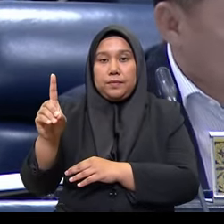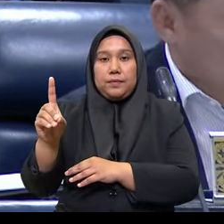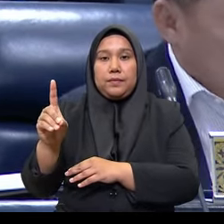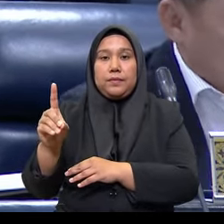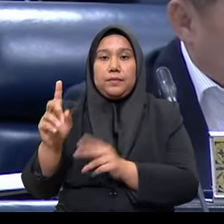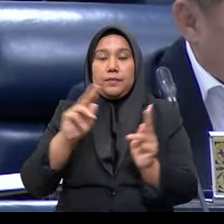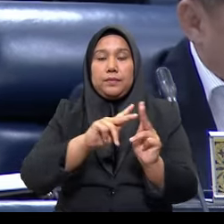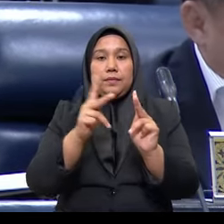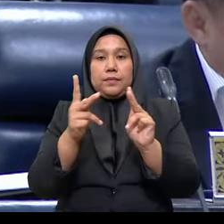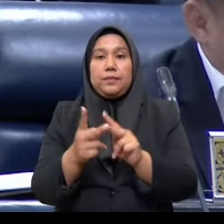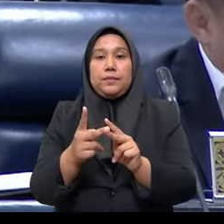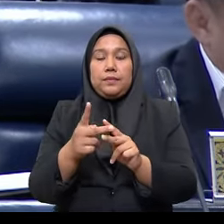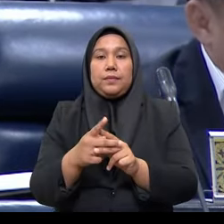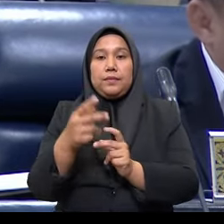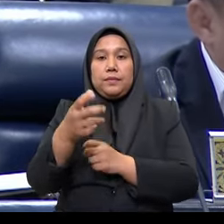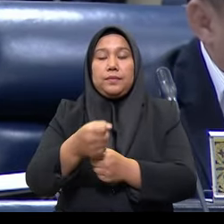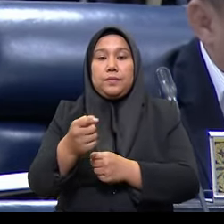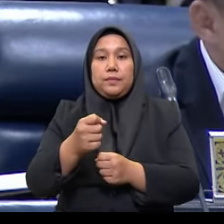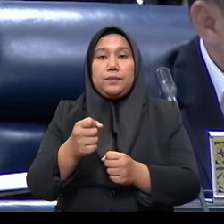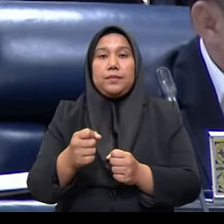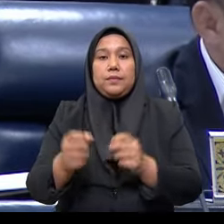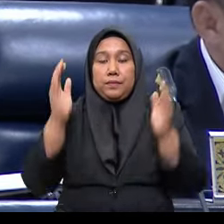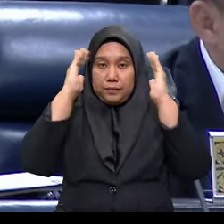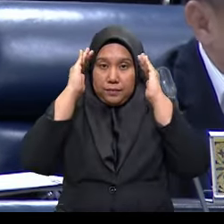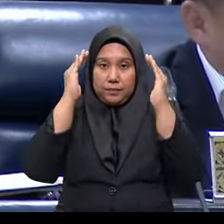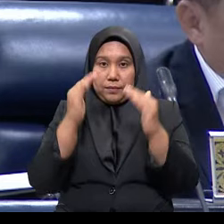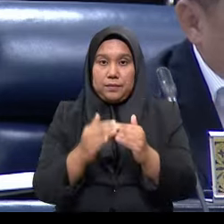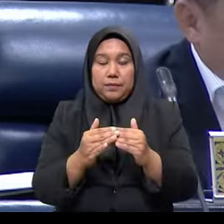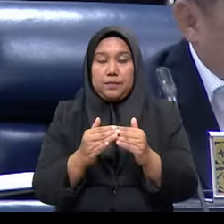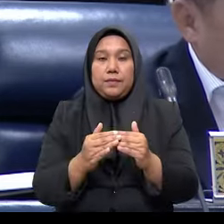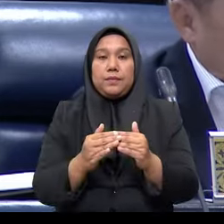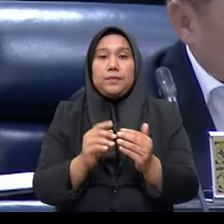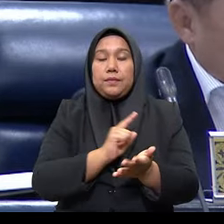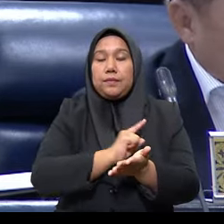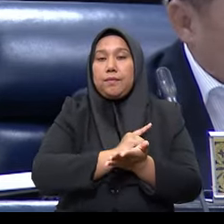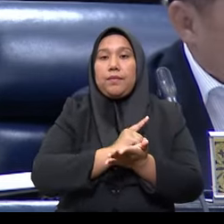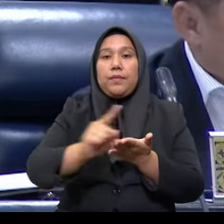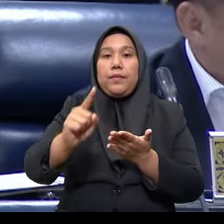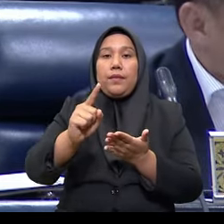Pahang, Kembara Ilmu Sempena Sambutan Minggu Perpaduan.